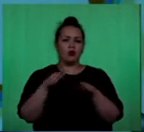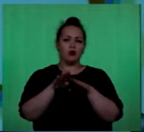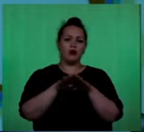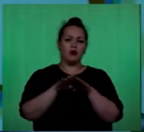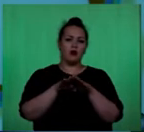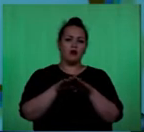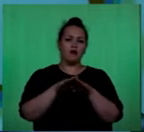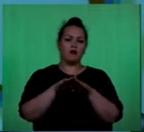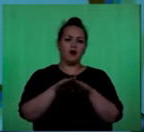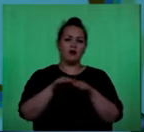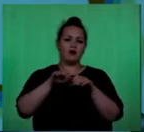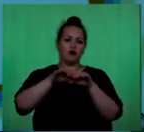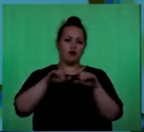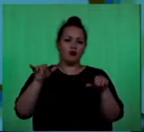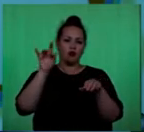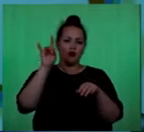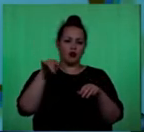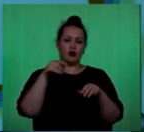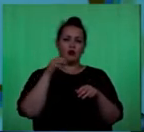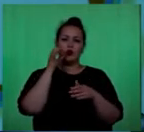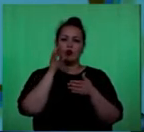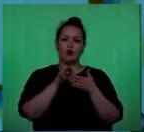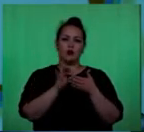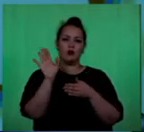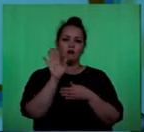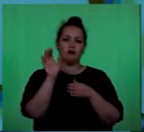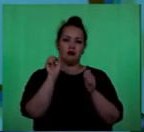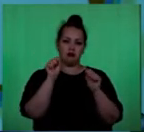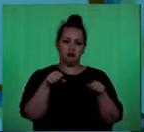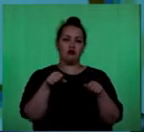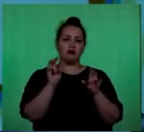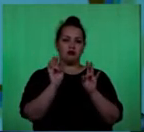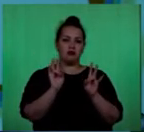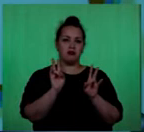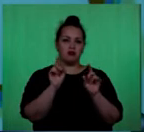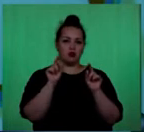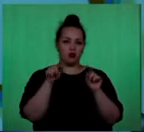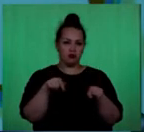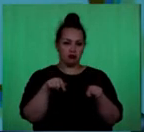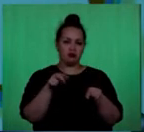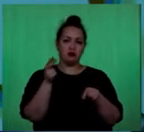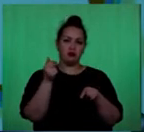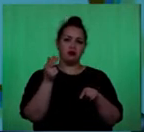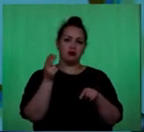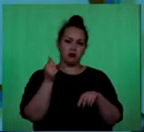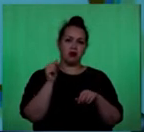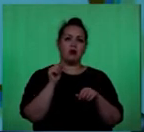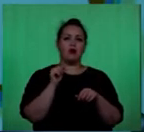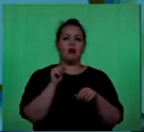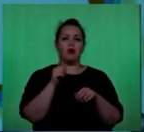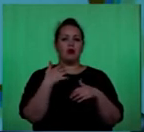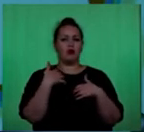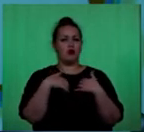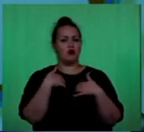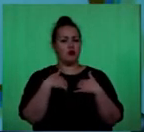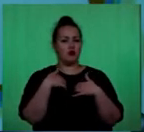привет можно мне здесь на минуточку приземлиться да да пожалуйста поспешно ответил